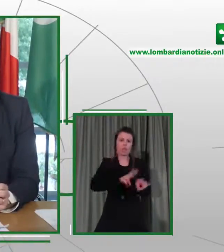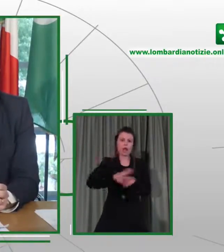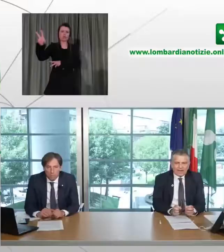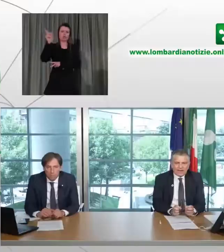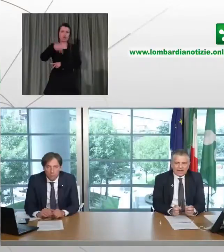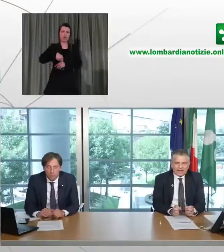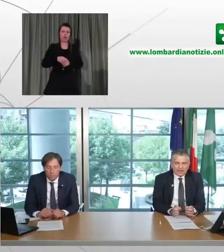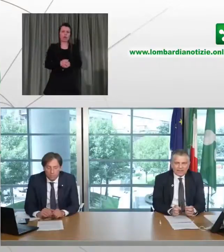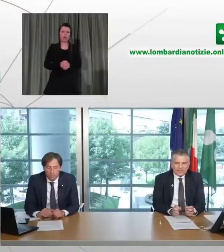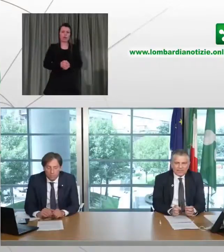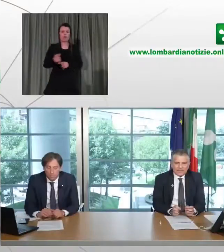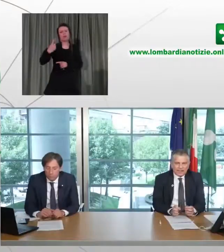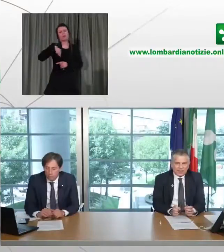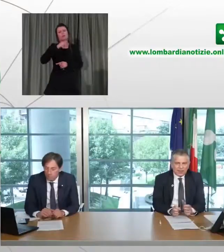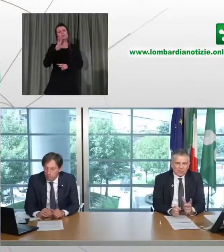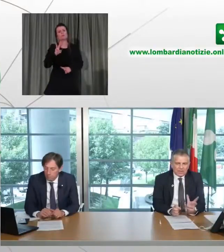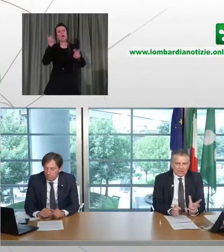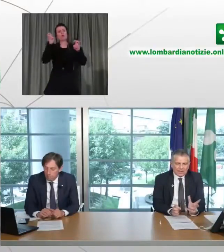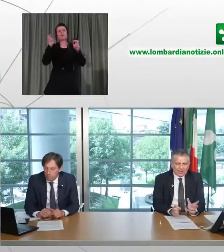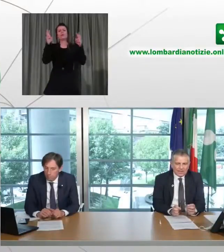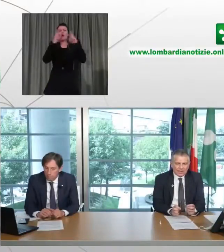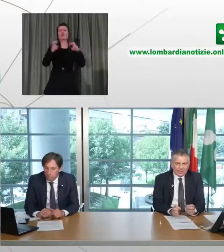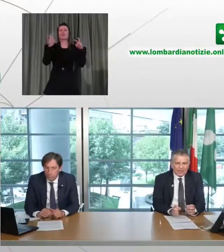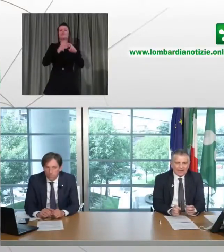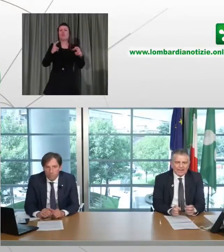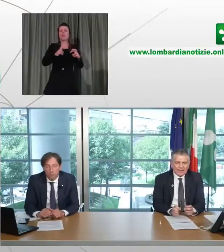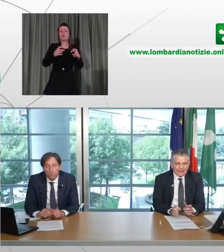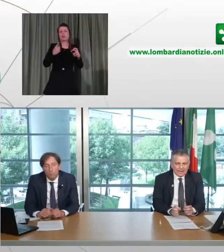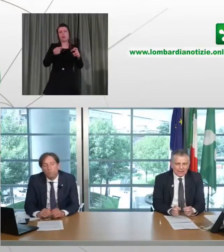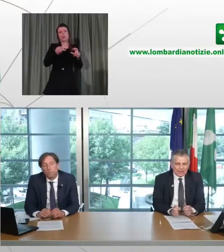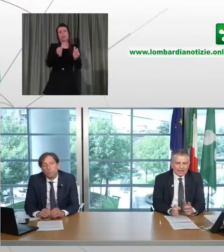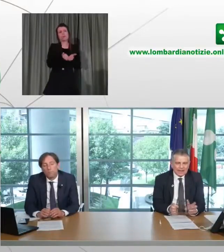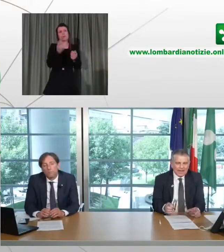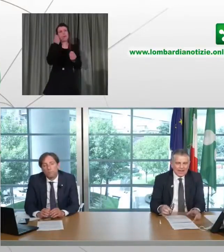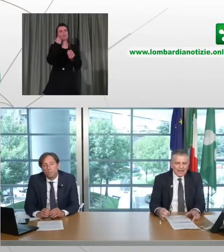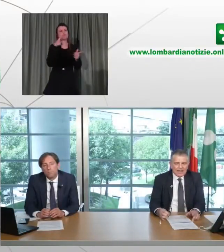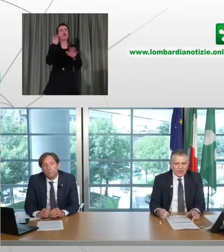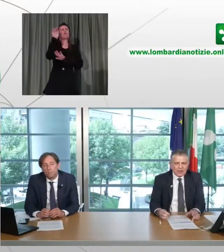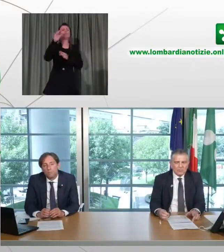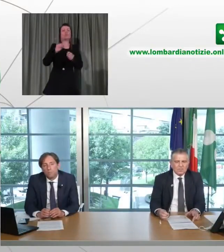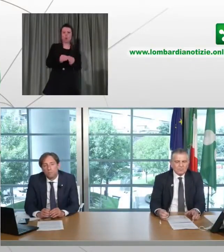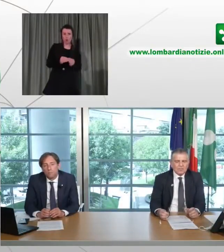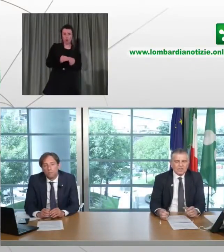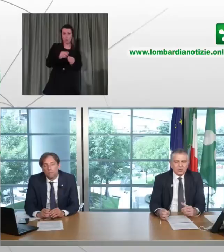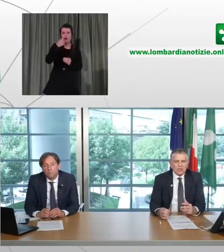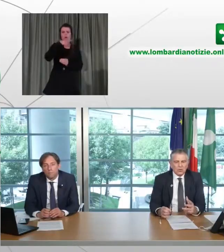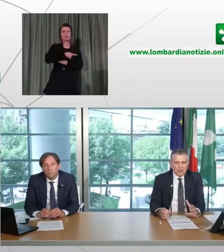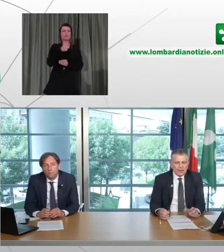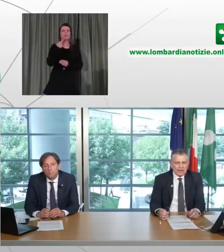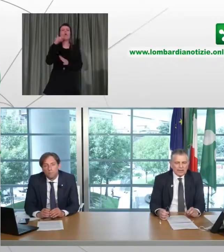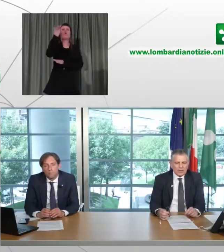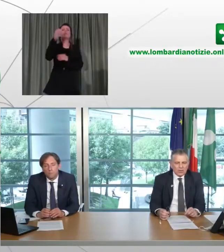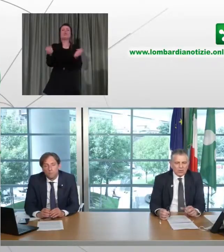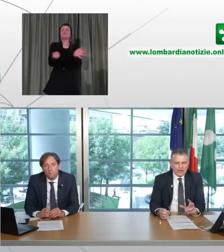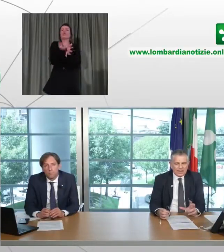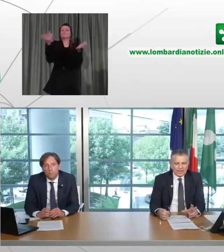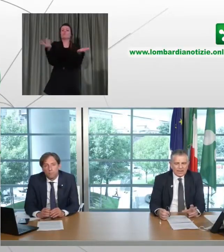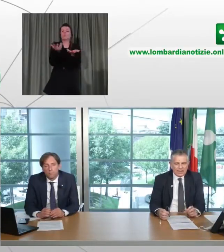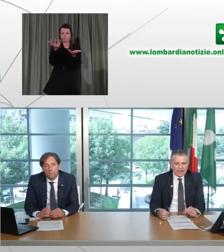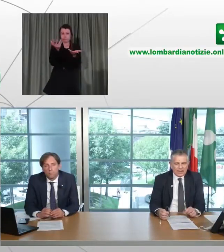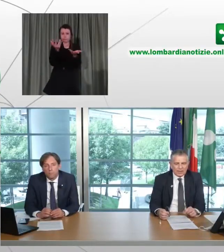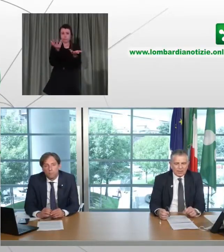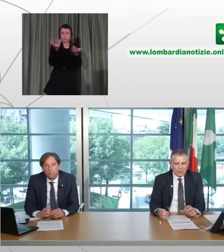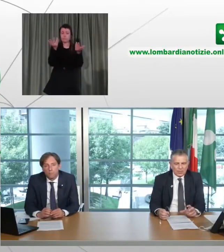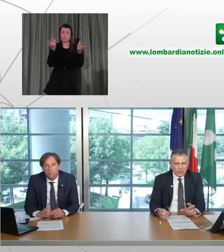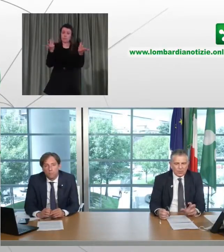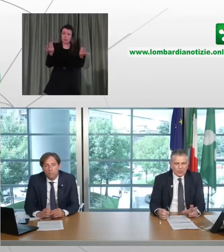di ricerca si pensa alla prospettiva perché bisogna capire cosa accadrà. Ecco, nel contribuire